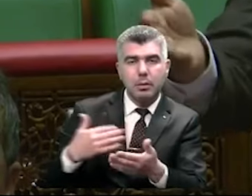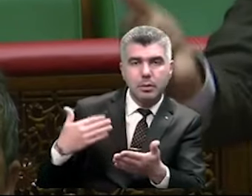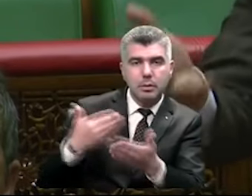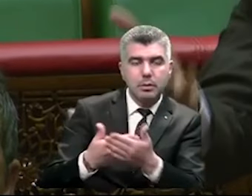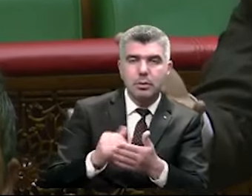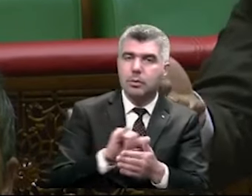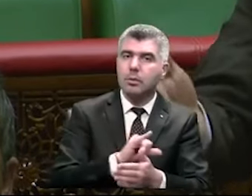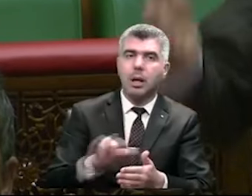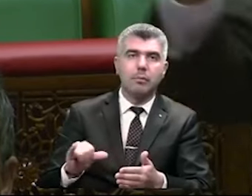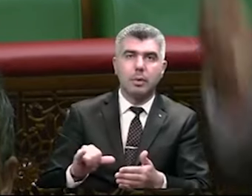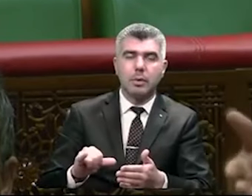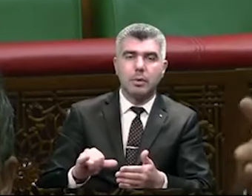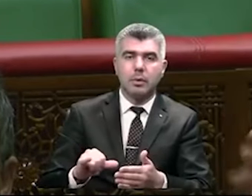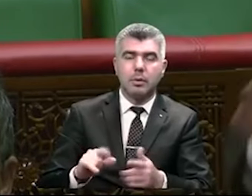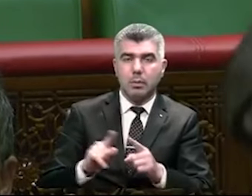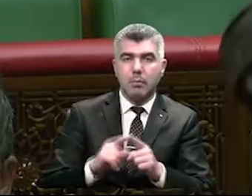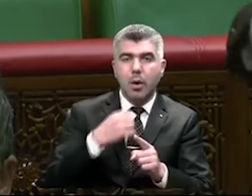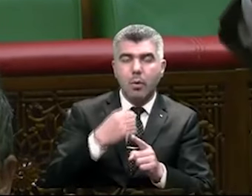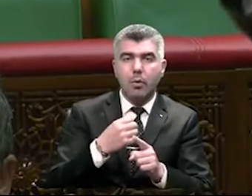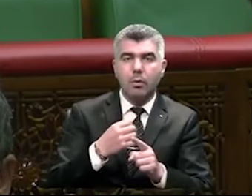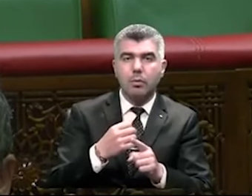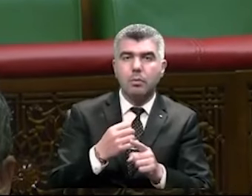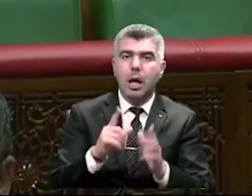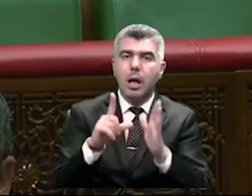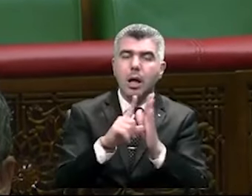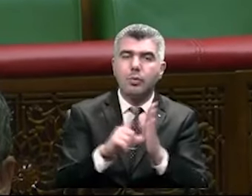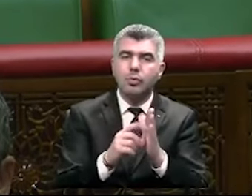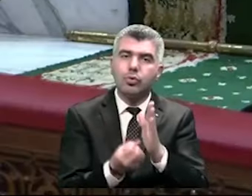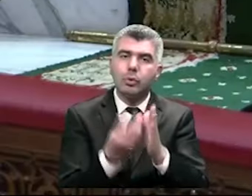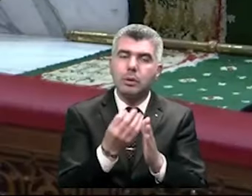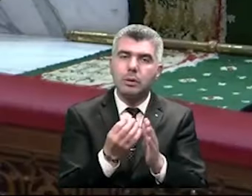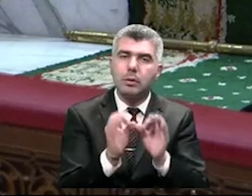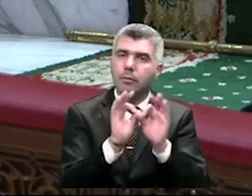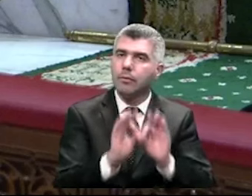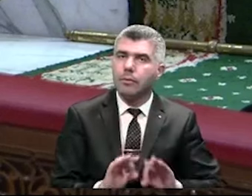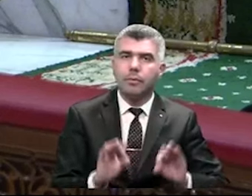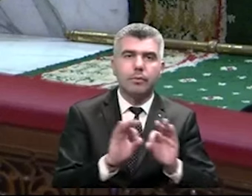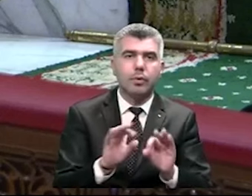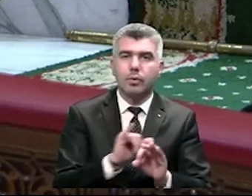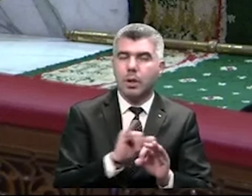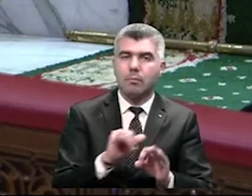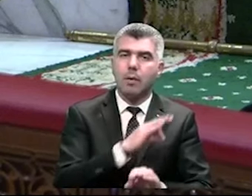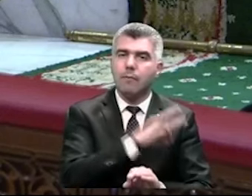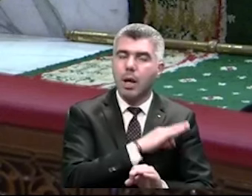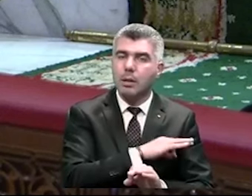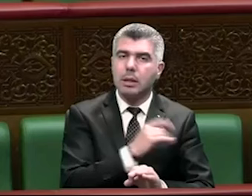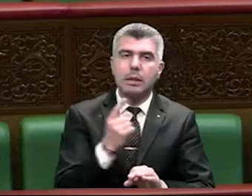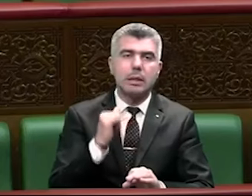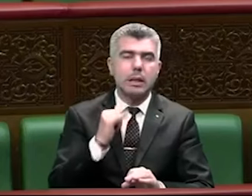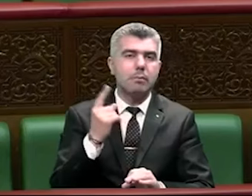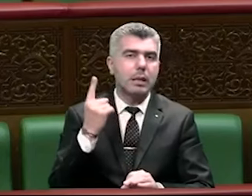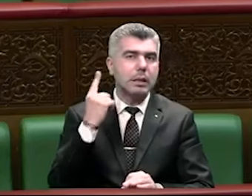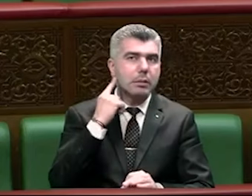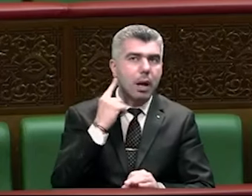كنا كنتمناو الدراسات اللي كتهضر عليهم نهار جيتو حى قانون ما جبتو علينا حى حاجه ما استفدنا منها دائما كنسمع منكم